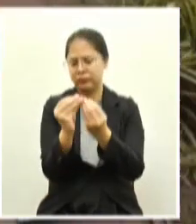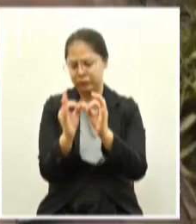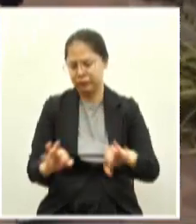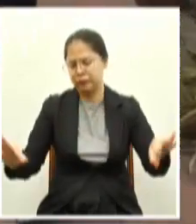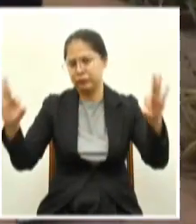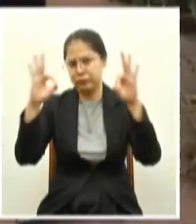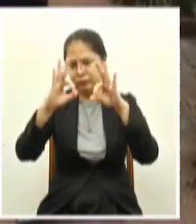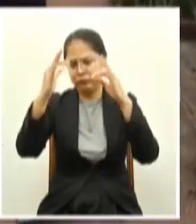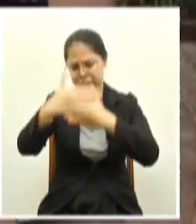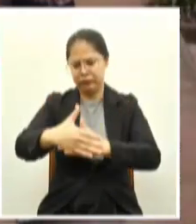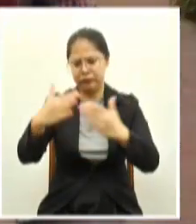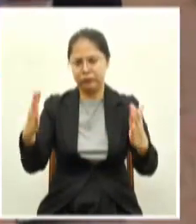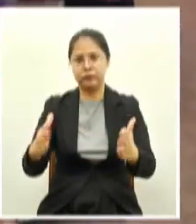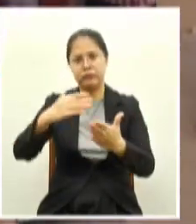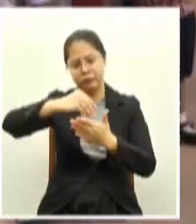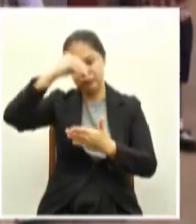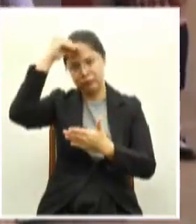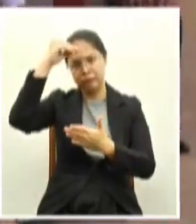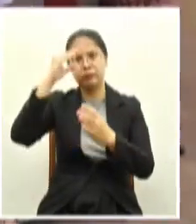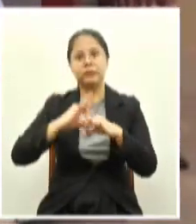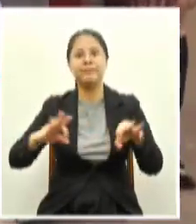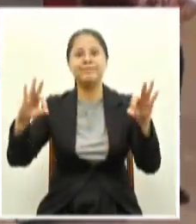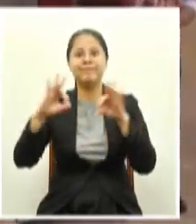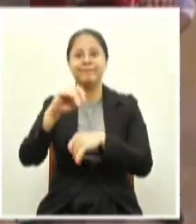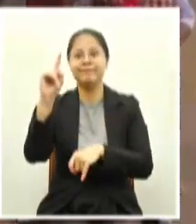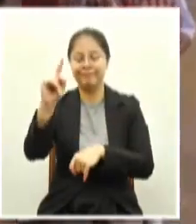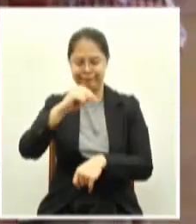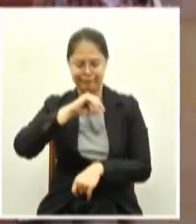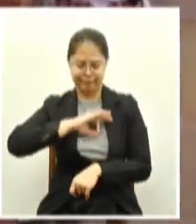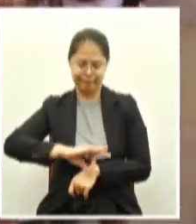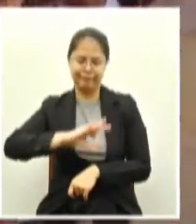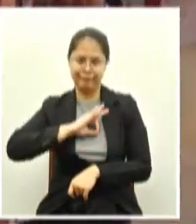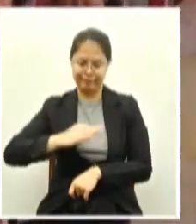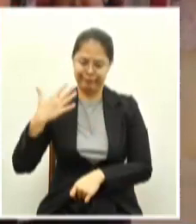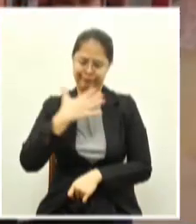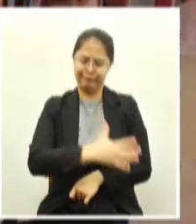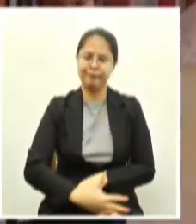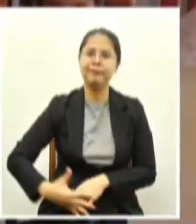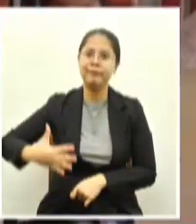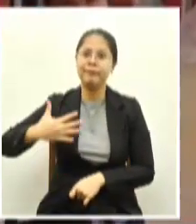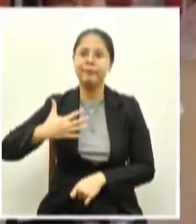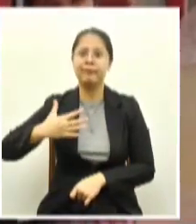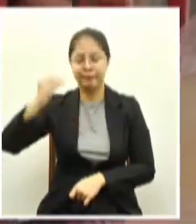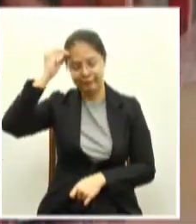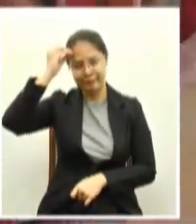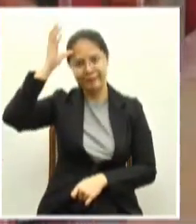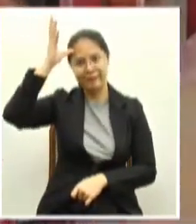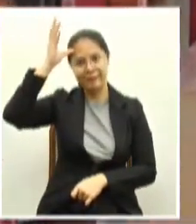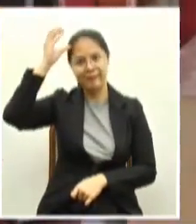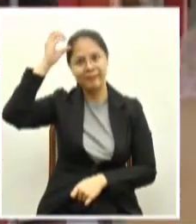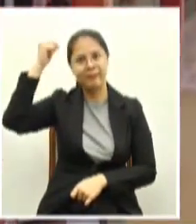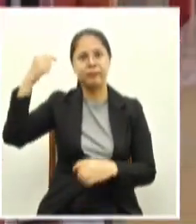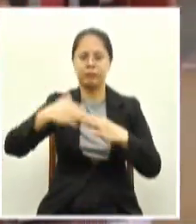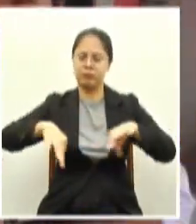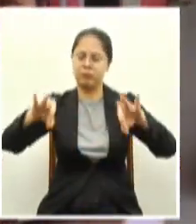ของห้องเรียนที่จะเป็นการเรียนรู้เชิงรุกนั้นใจกายสมองและความเอาใจใส่ที่